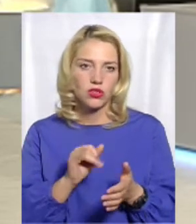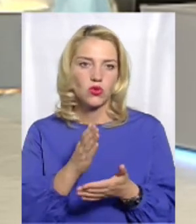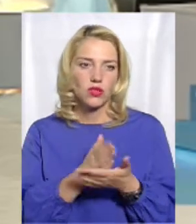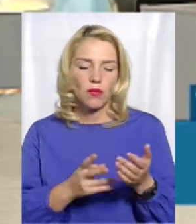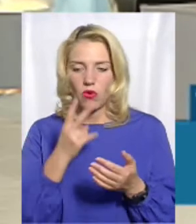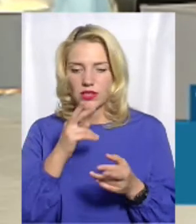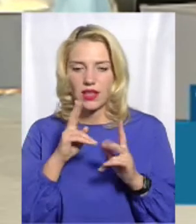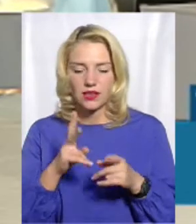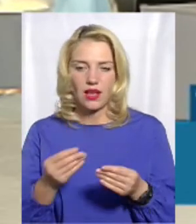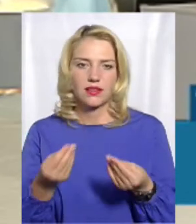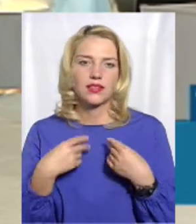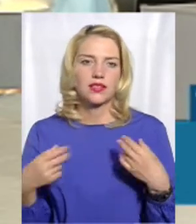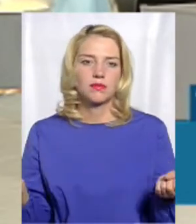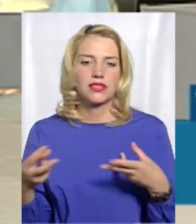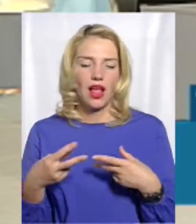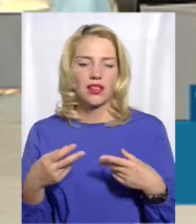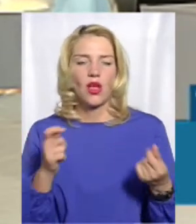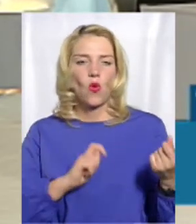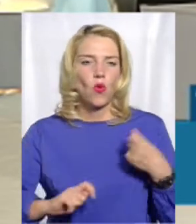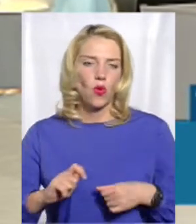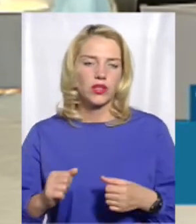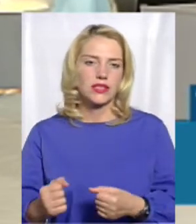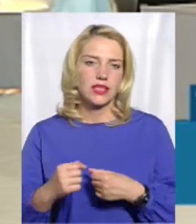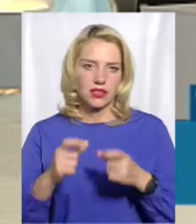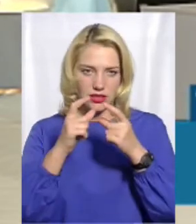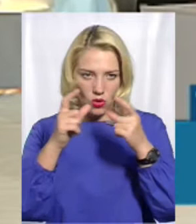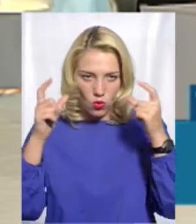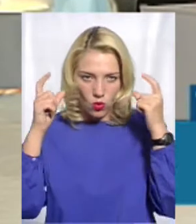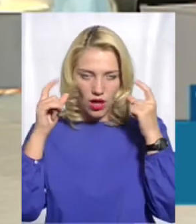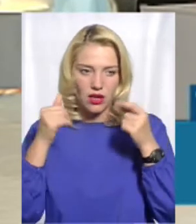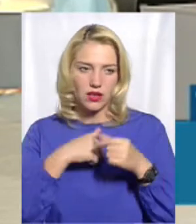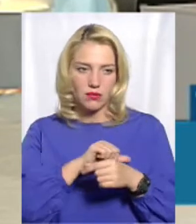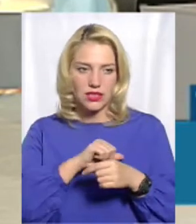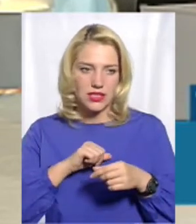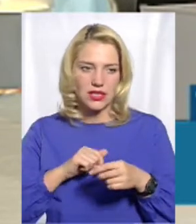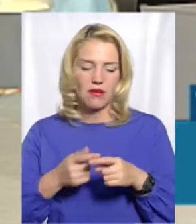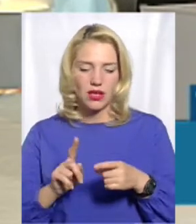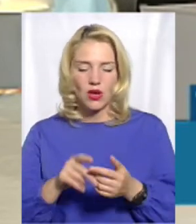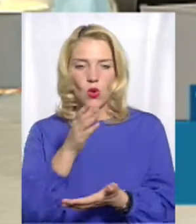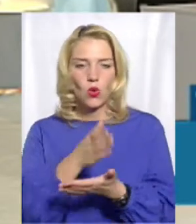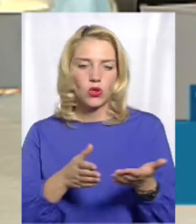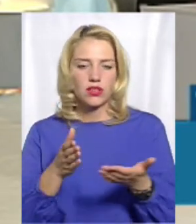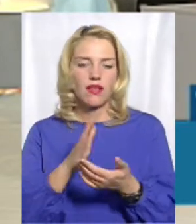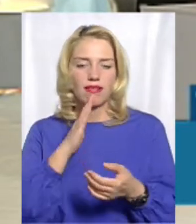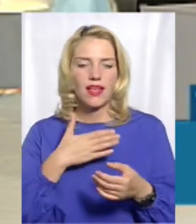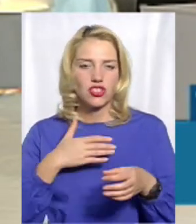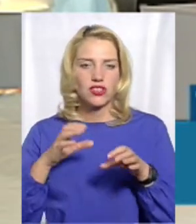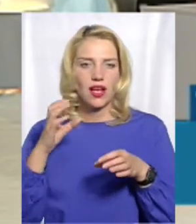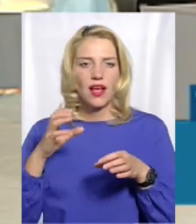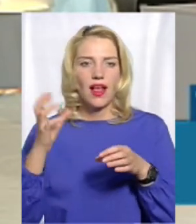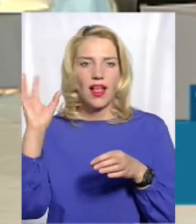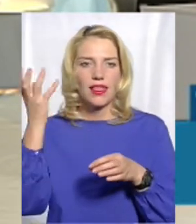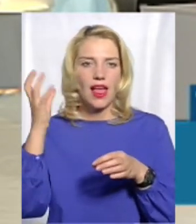дали спеціальний одяг, захисні окуляри, і ми мали можливість самі вкидувати наші лампи в ту установку